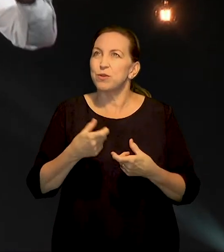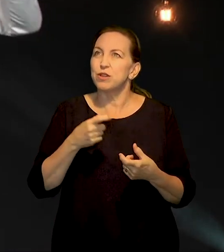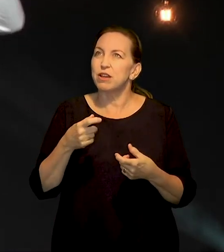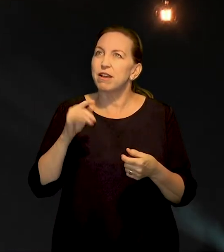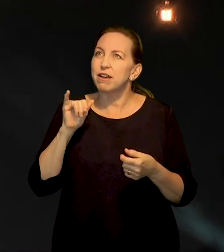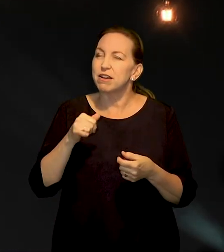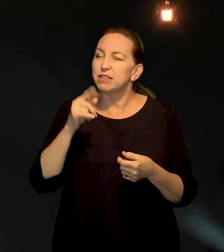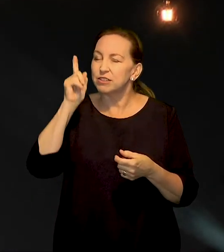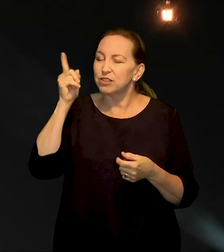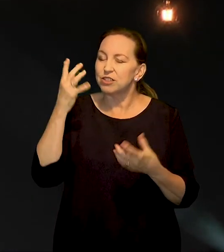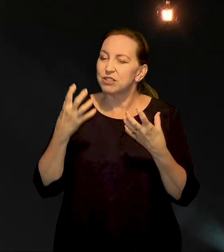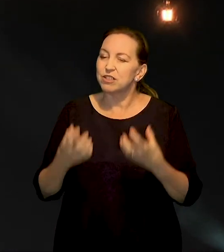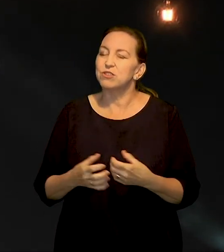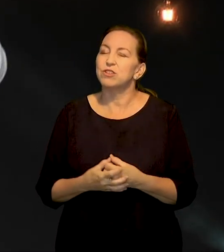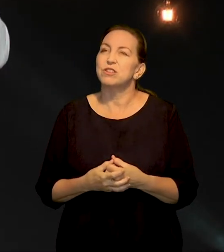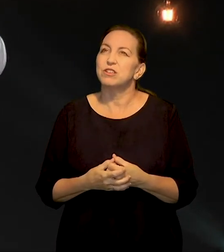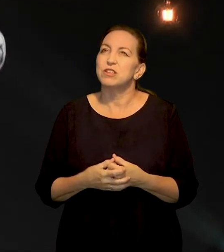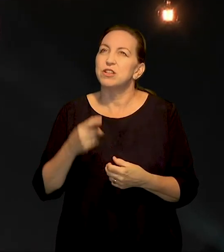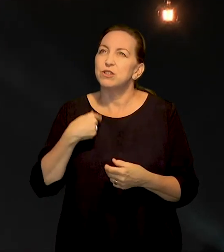pokazuje, na ile znasz Boga.